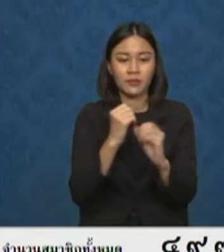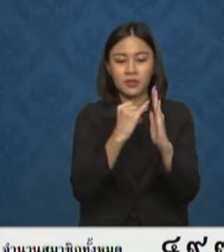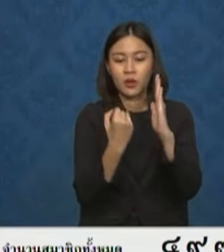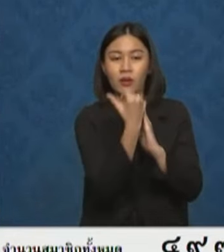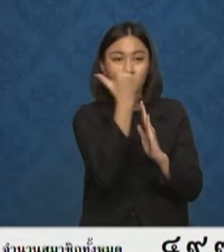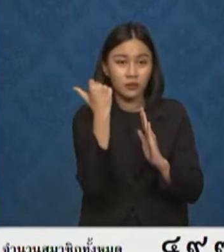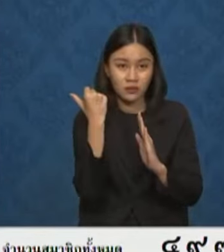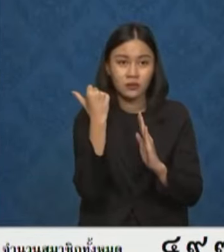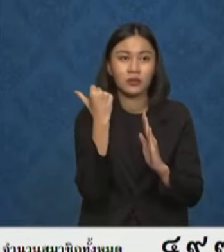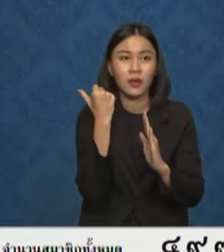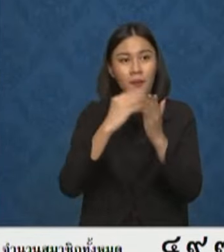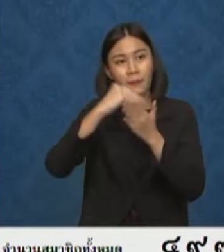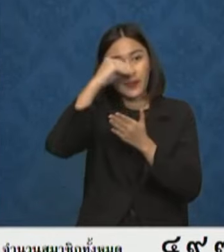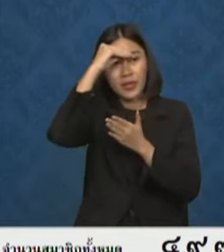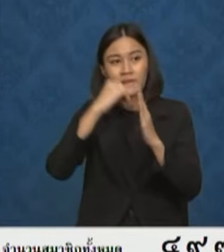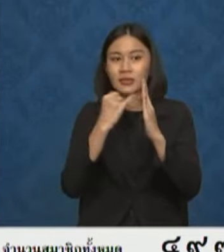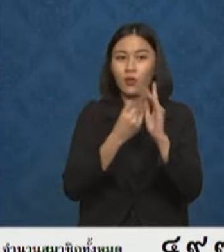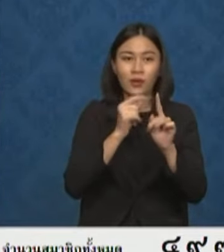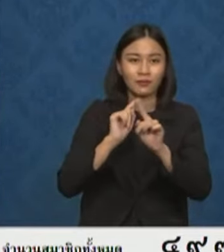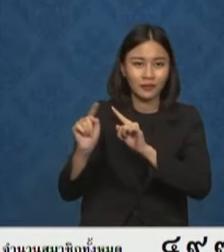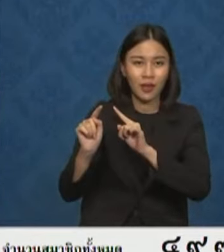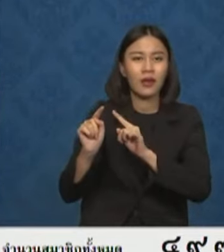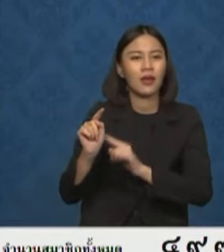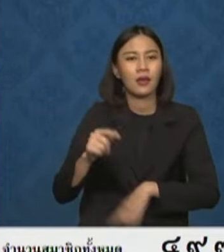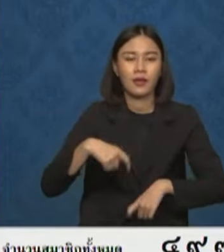ศึ